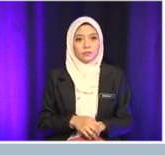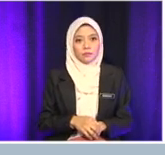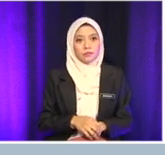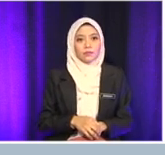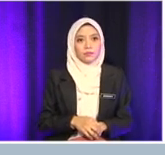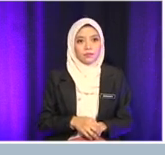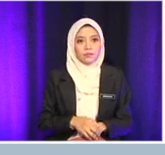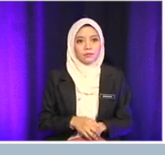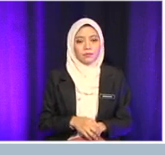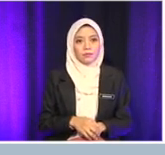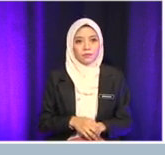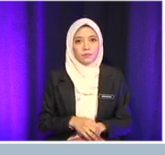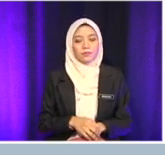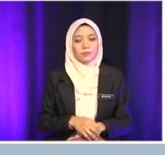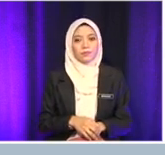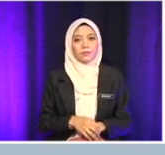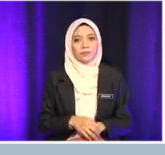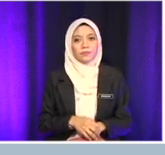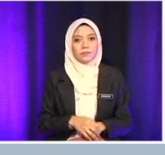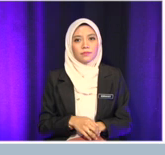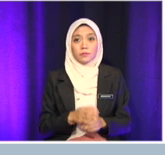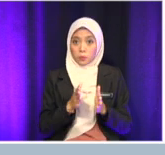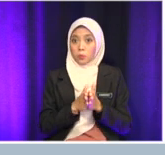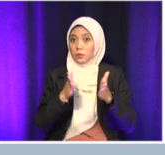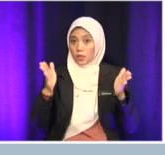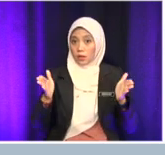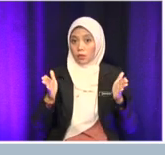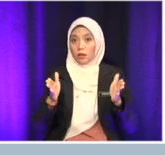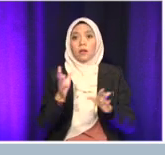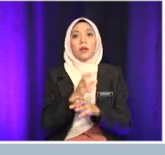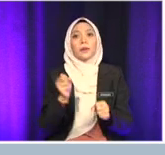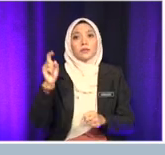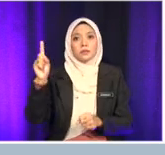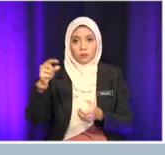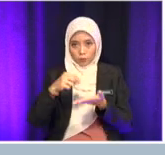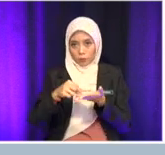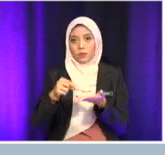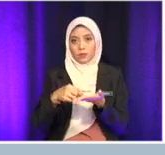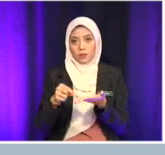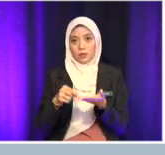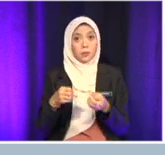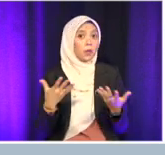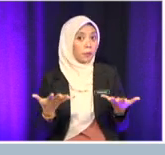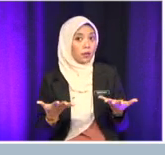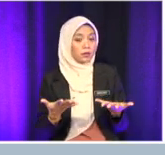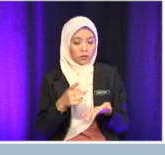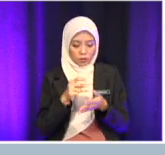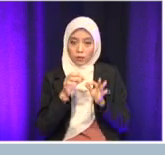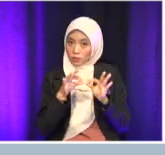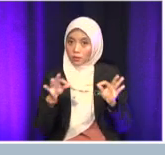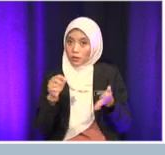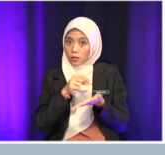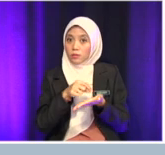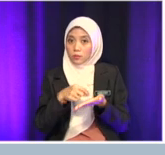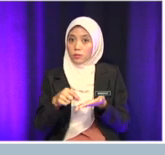dan pada pusat ataupun pada titik pembesaran satu markah faktur skala Bagaimana nak bilang faktor skala kita